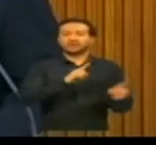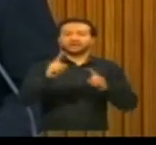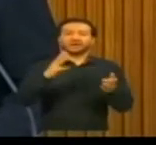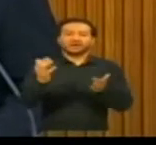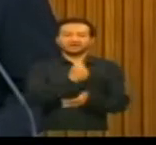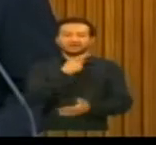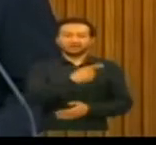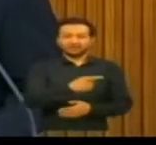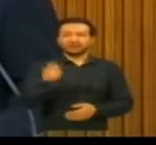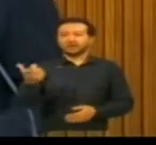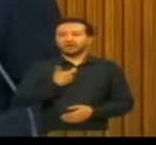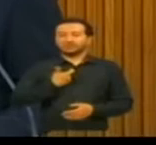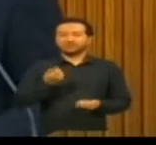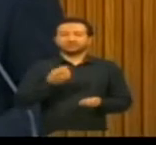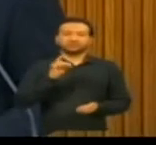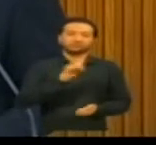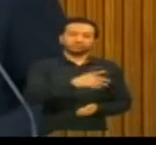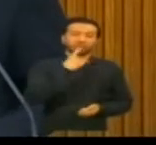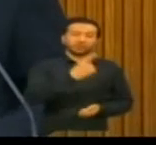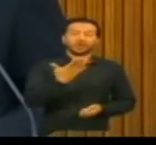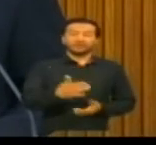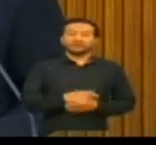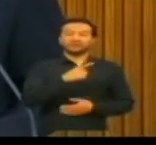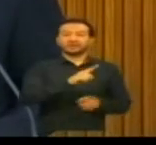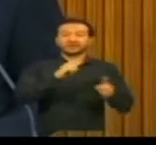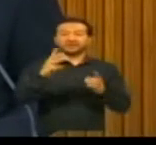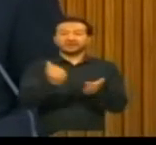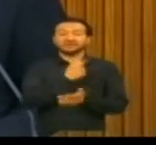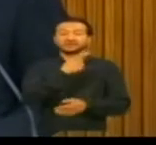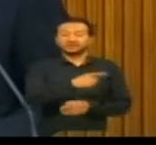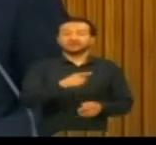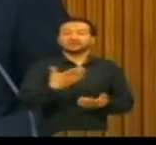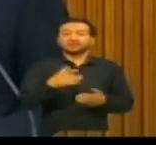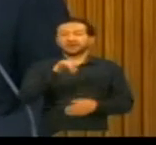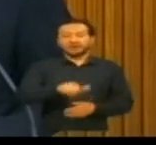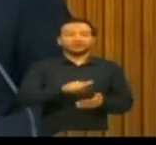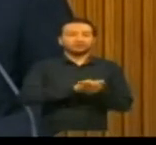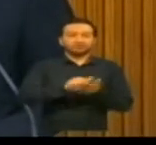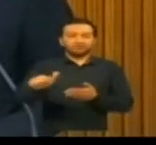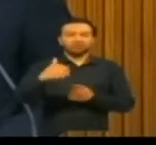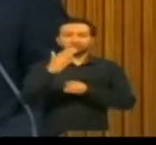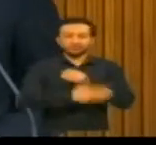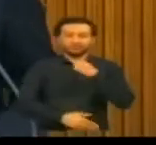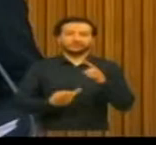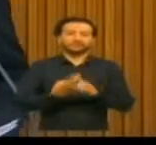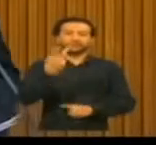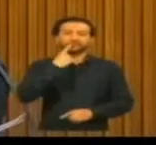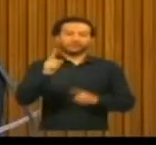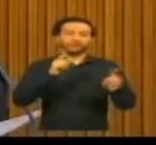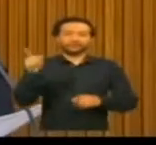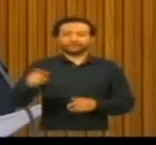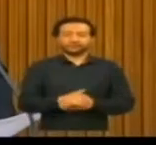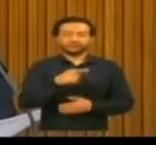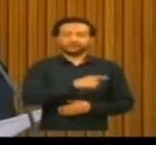kazandın, kanun hükmünde kararname bunu söylüyor ama davayı kazandın ve seninle ilgili bütün yasakları kaldırıyorum diyor mahkeme. Bu